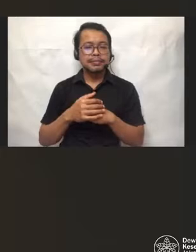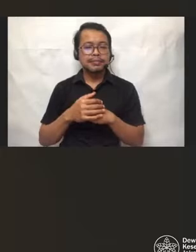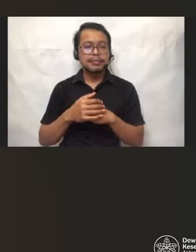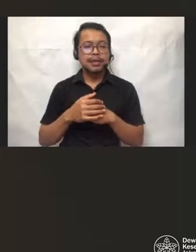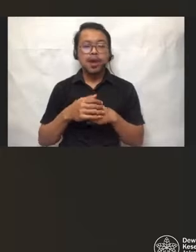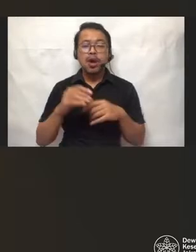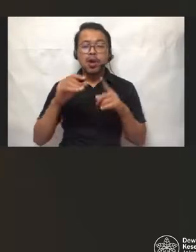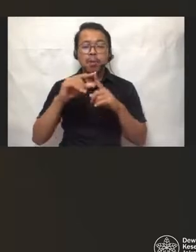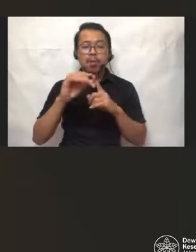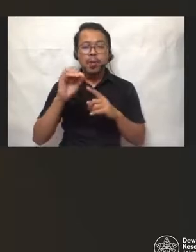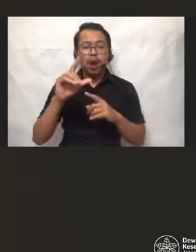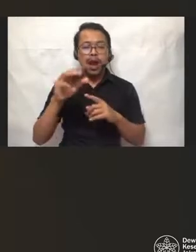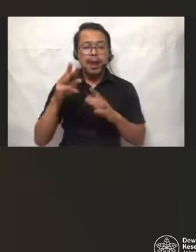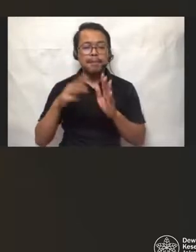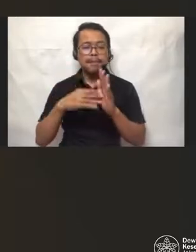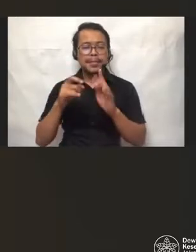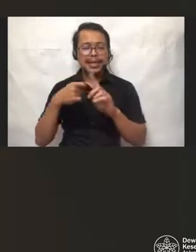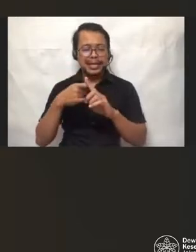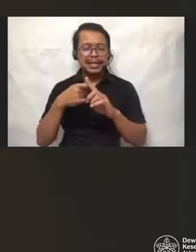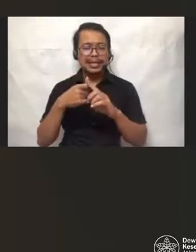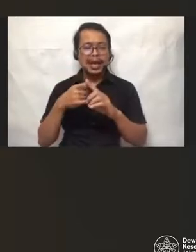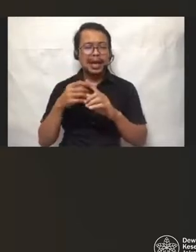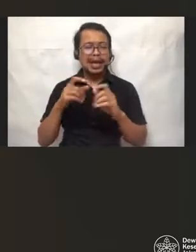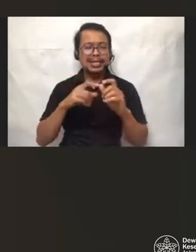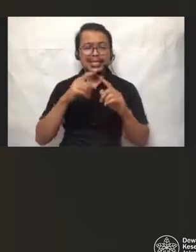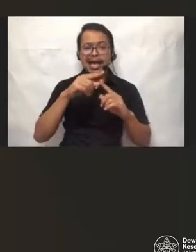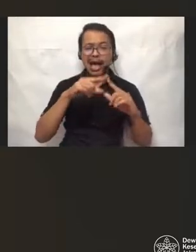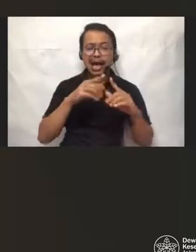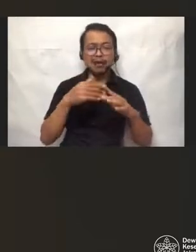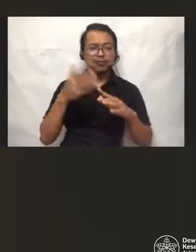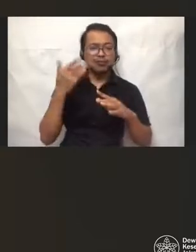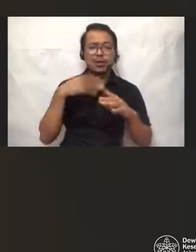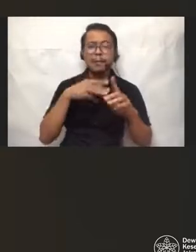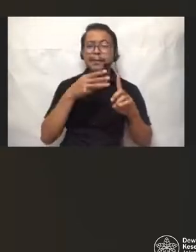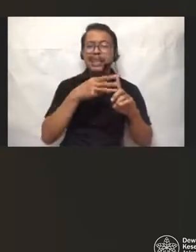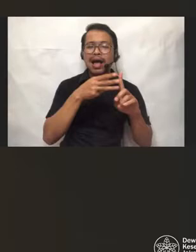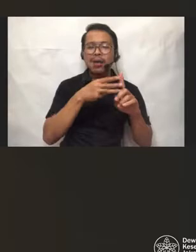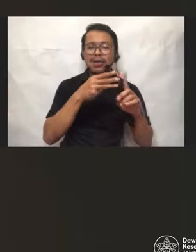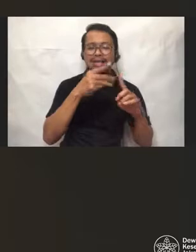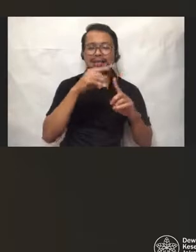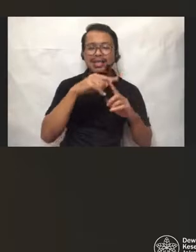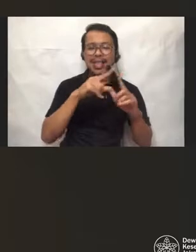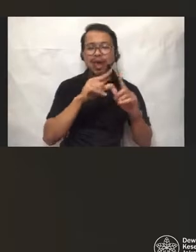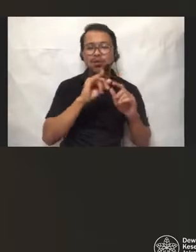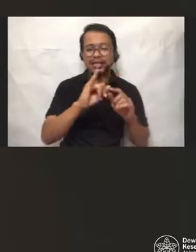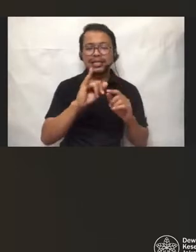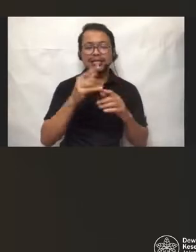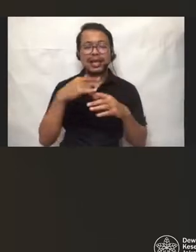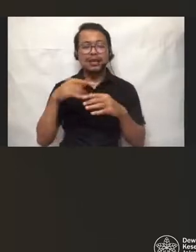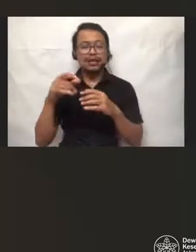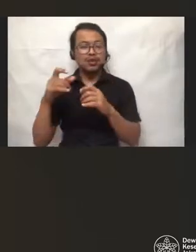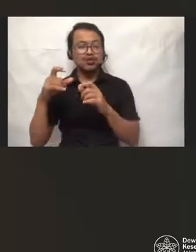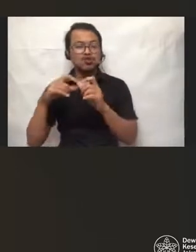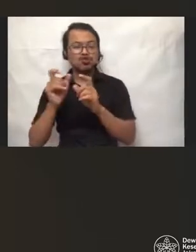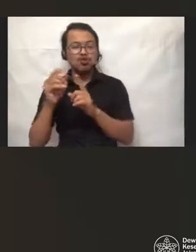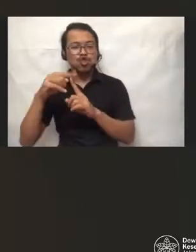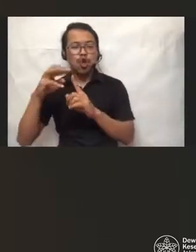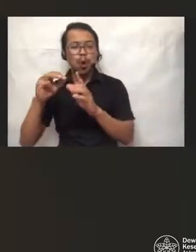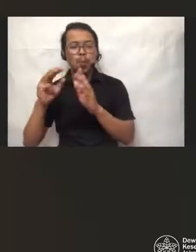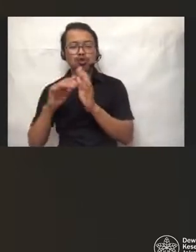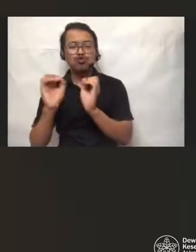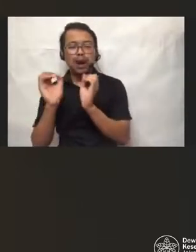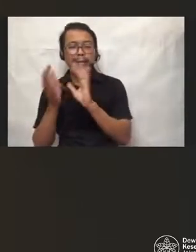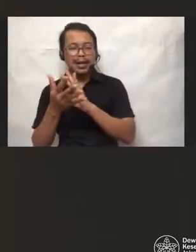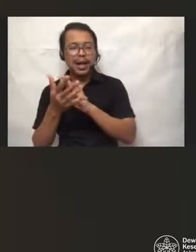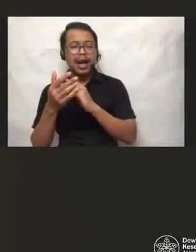Polemik yang dilakukan antara Tuan STA di Betawi dengan Tuan Sutomo di Surabaya menarik hati benar. Bukan saja oleh